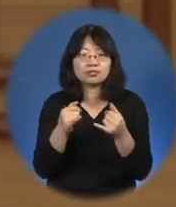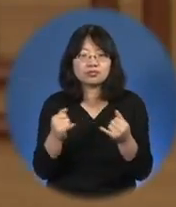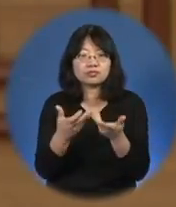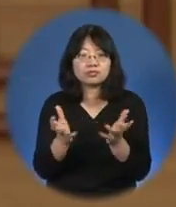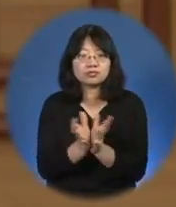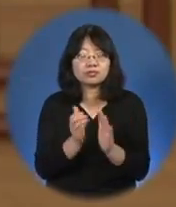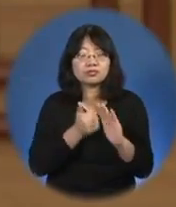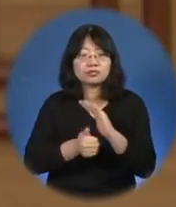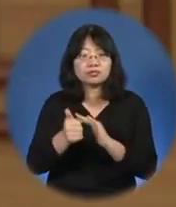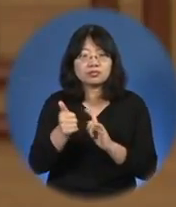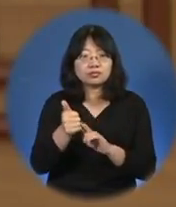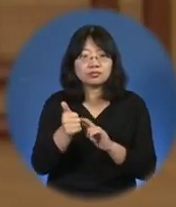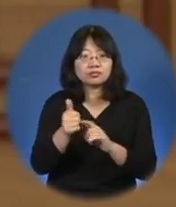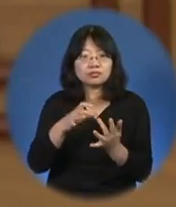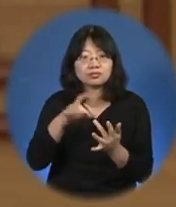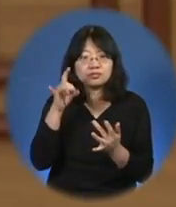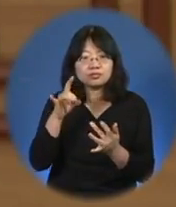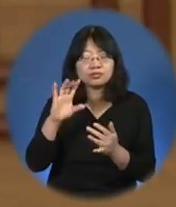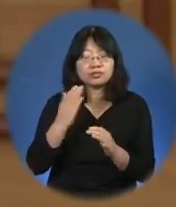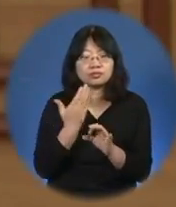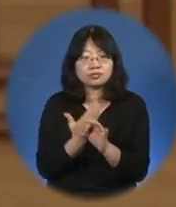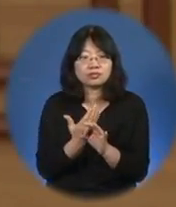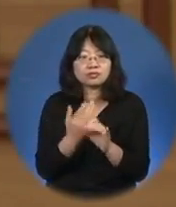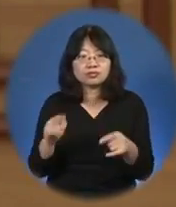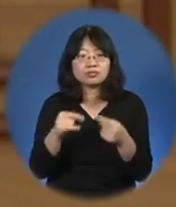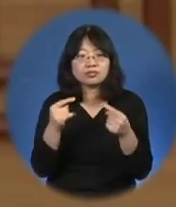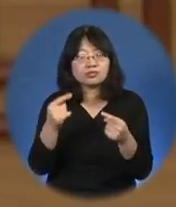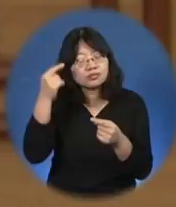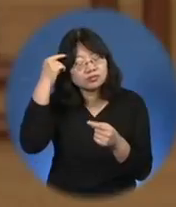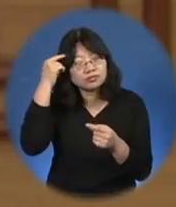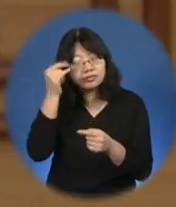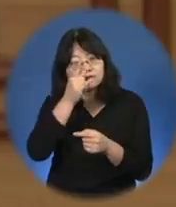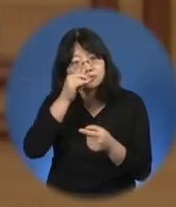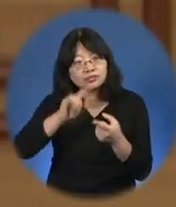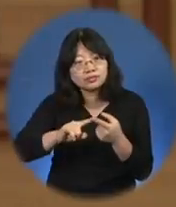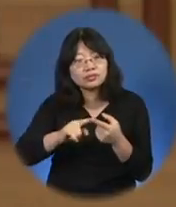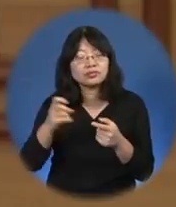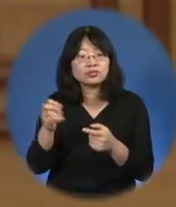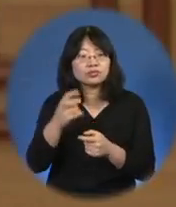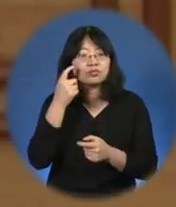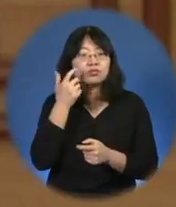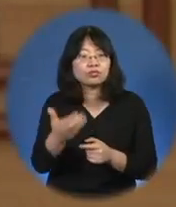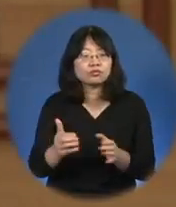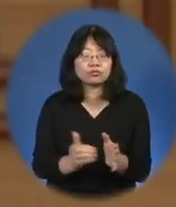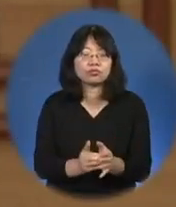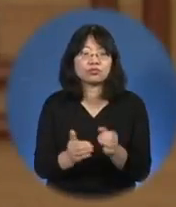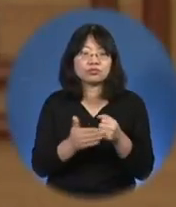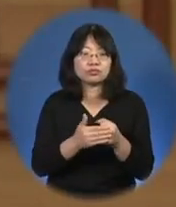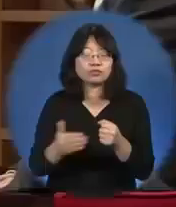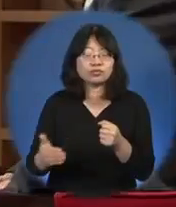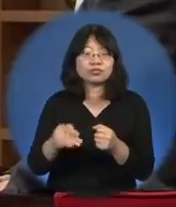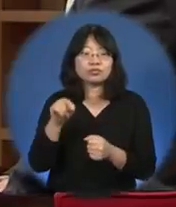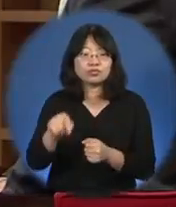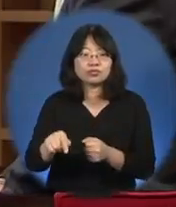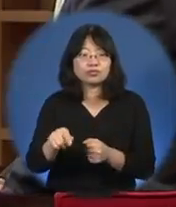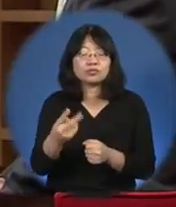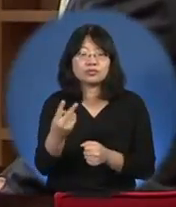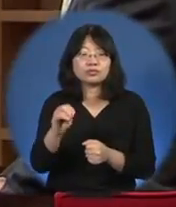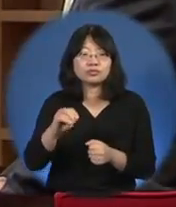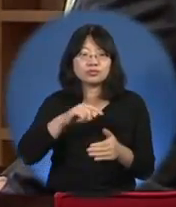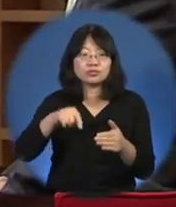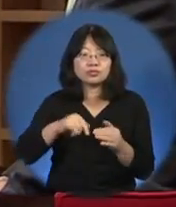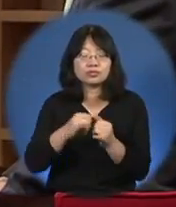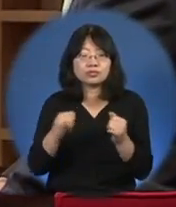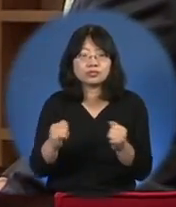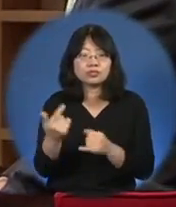참여단으로 대표로 선정이 되면 참여할 의사가 있는지 또 물었습니다. 아, 예. 예, 그래서 그 2만 명